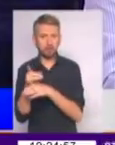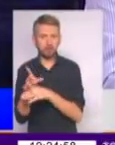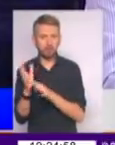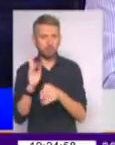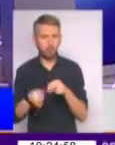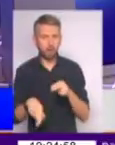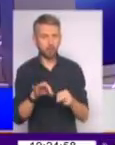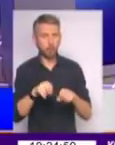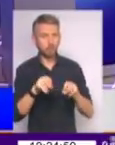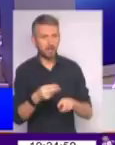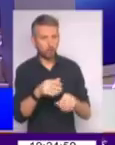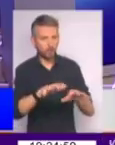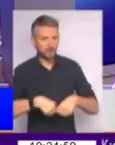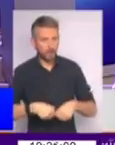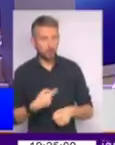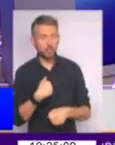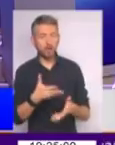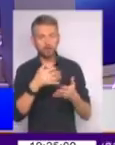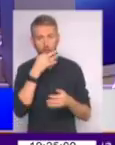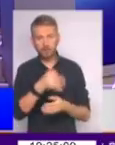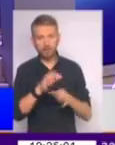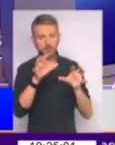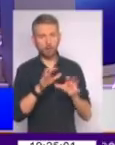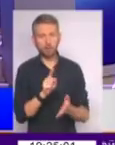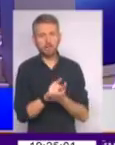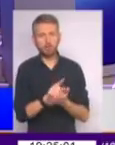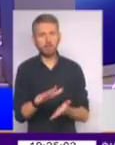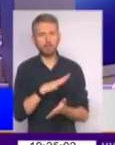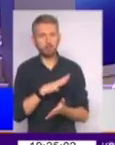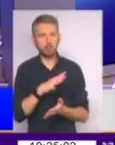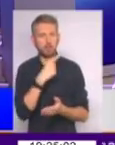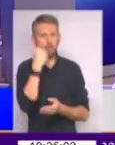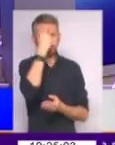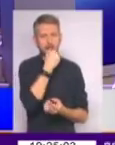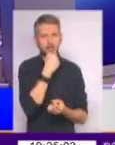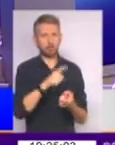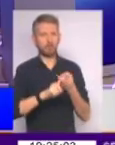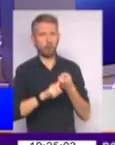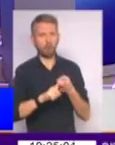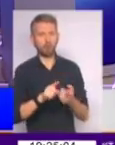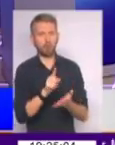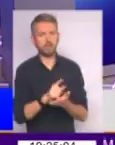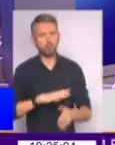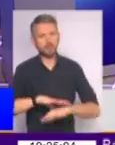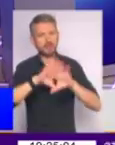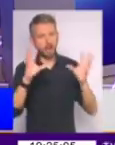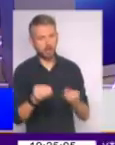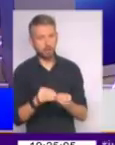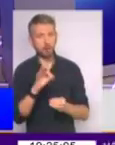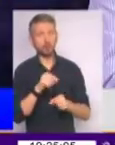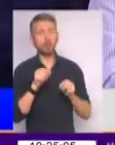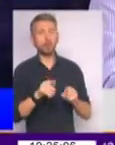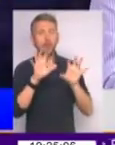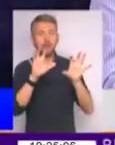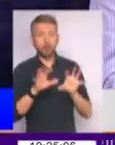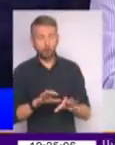Про спецфінкулацію. Тому я чітко сказав, закони не повинні бути персоніфіковані, а повинні бути загальні вимоги. Але щодо цього законопроекту,